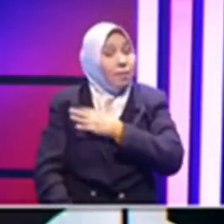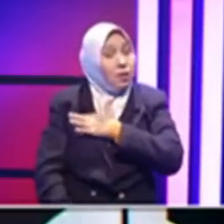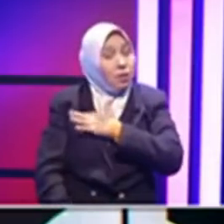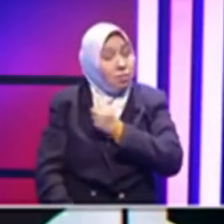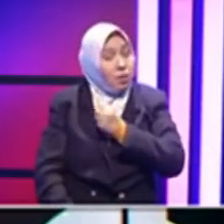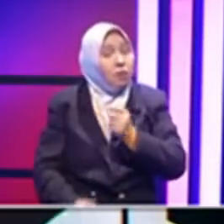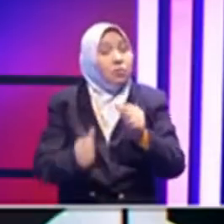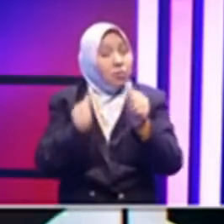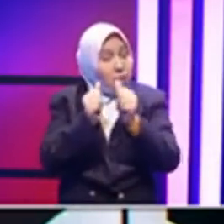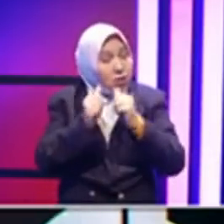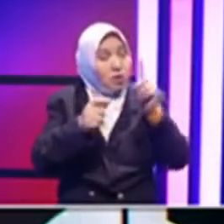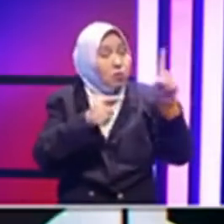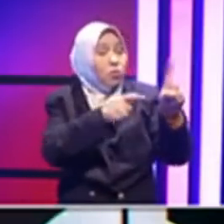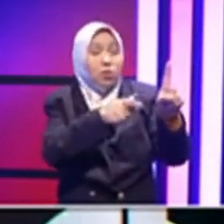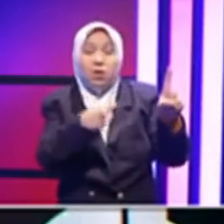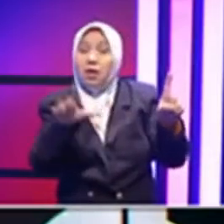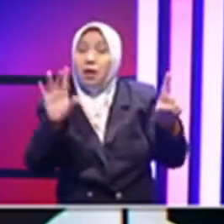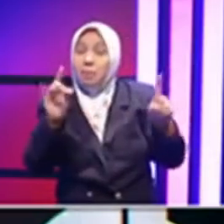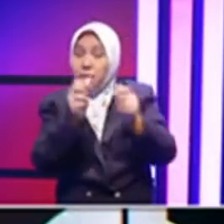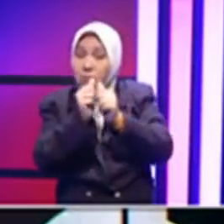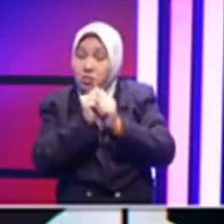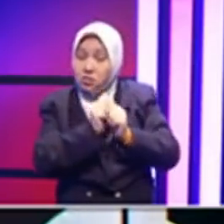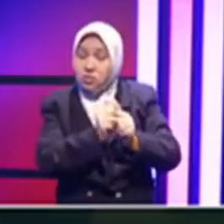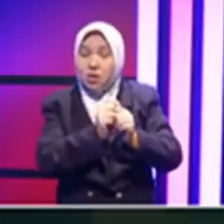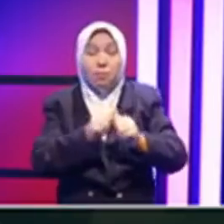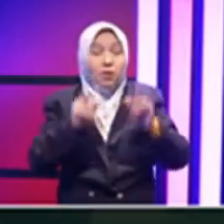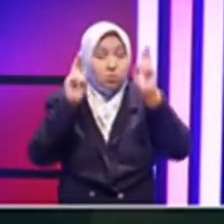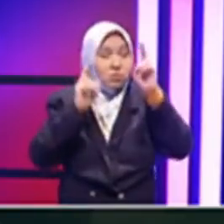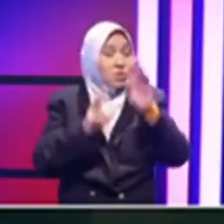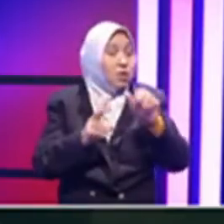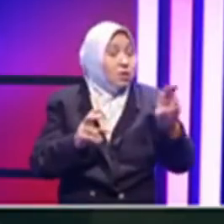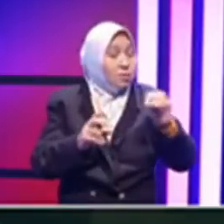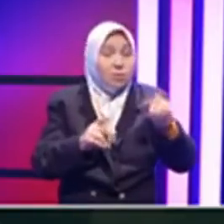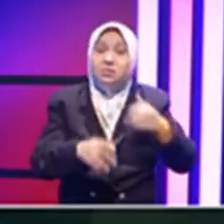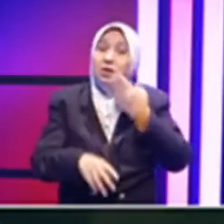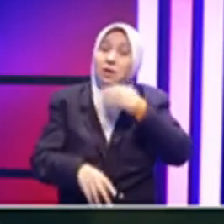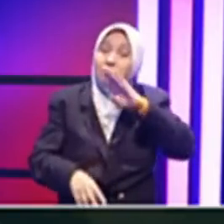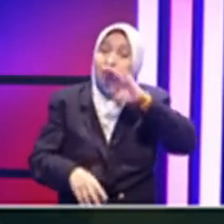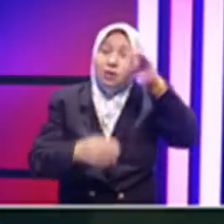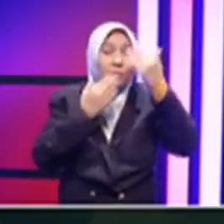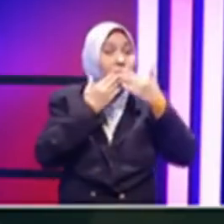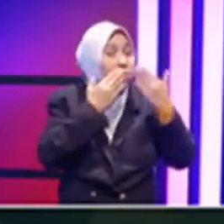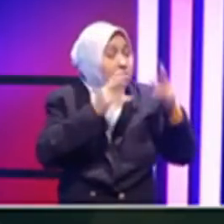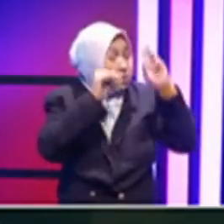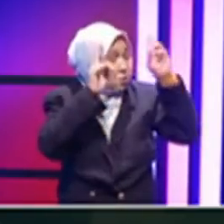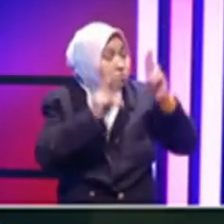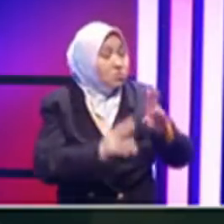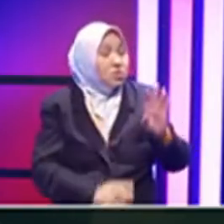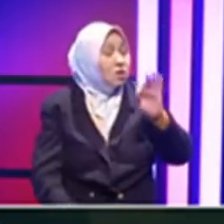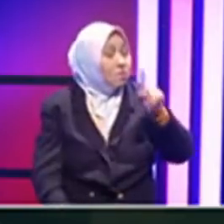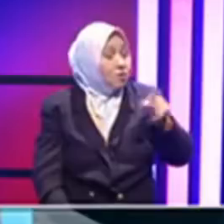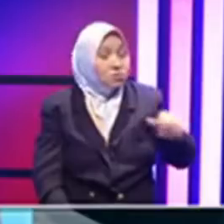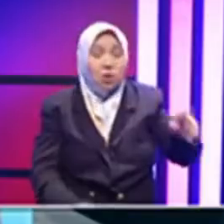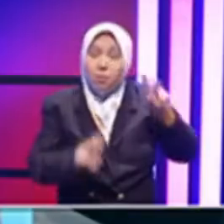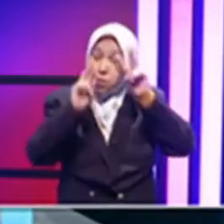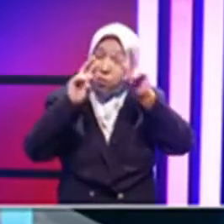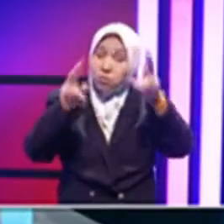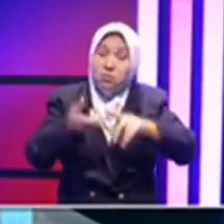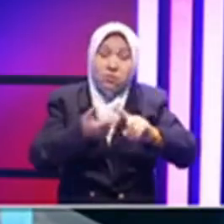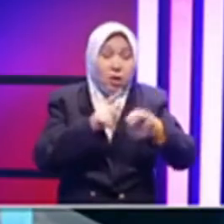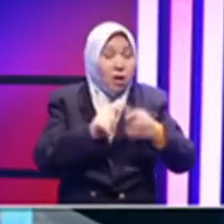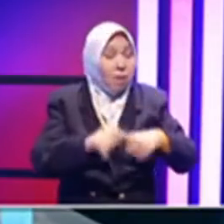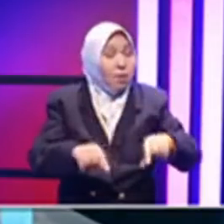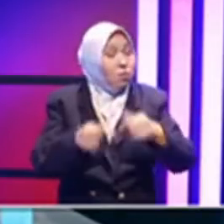Mari kita baca ayat 1 hingga 8 bersama Al-Fadhil Ustaz Tirmizi. Sila Ustaz. Baik, alhamdulillah, terima kasih Fadhil Ustaz Fazrul, penonton-penonton, sahabat-sahabat Al-Quran yang kasih